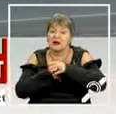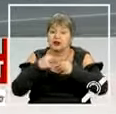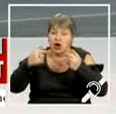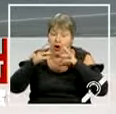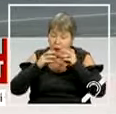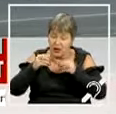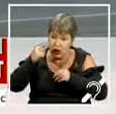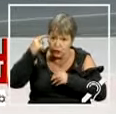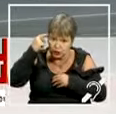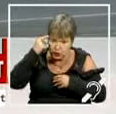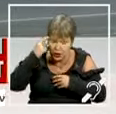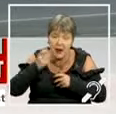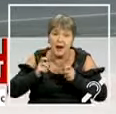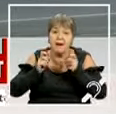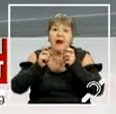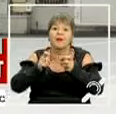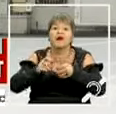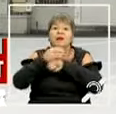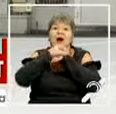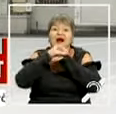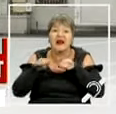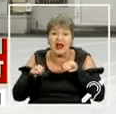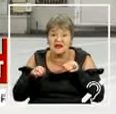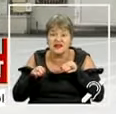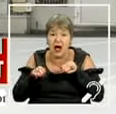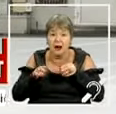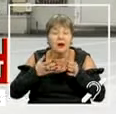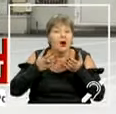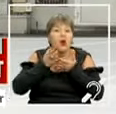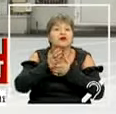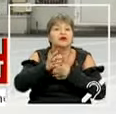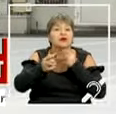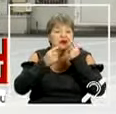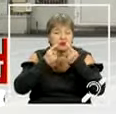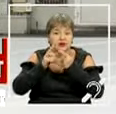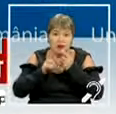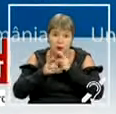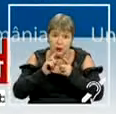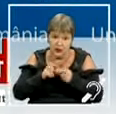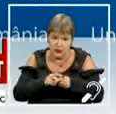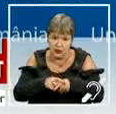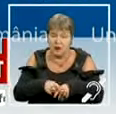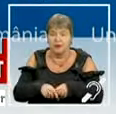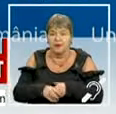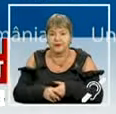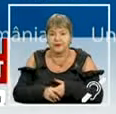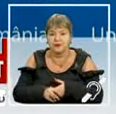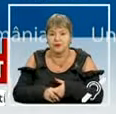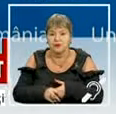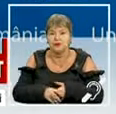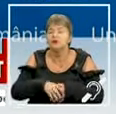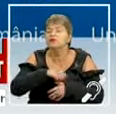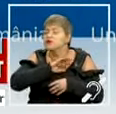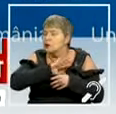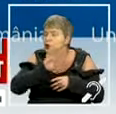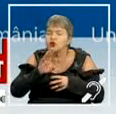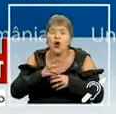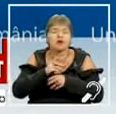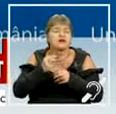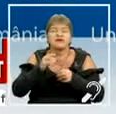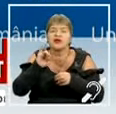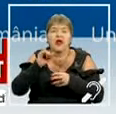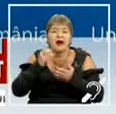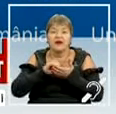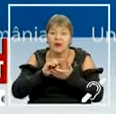protejăm granițele. Vom continua discuțiile politice pe toate palierele, pe absolut toate palierele,